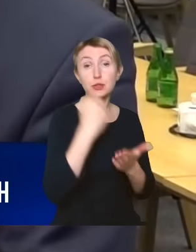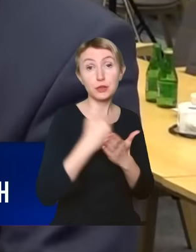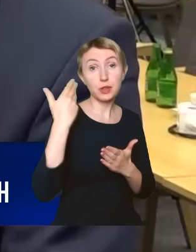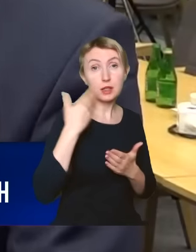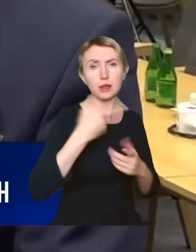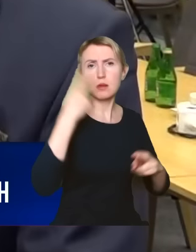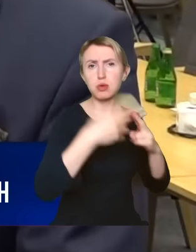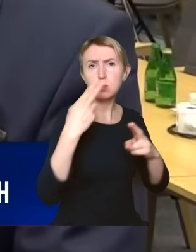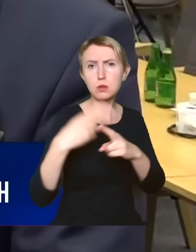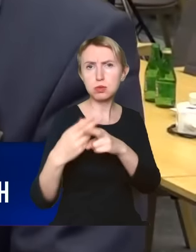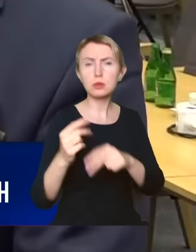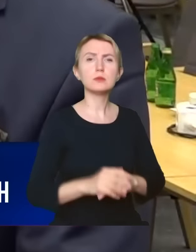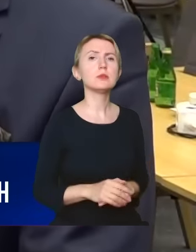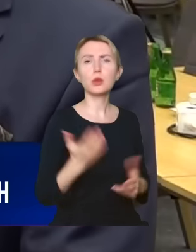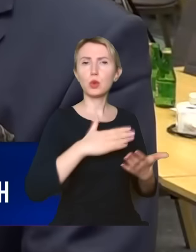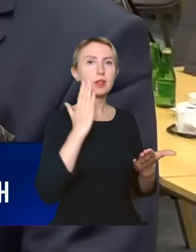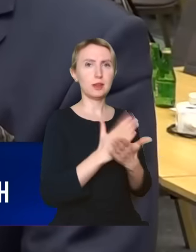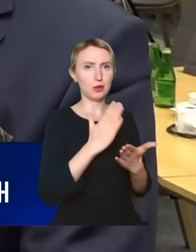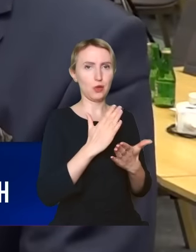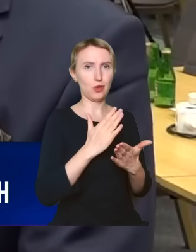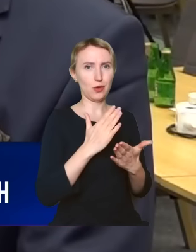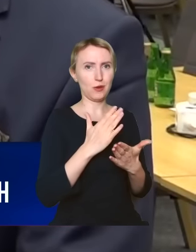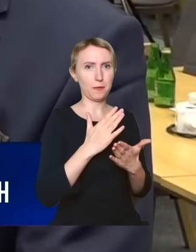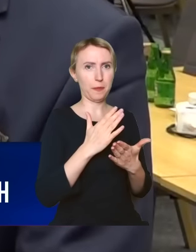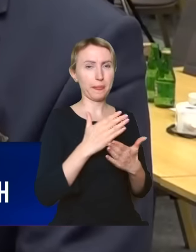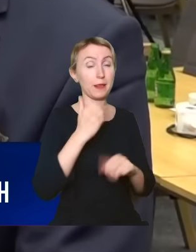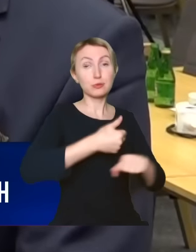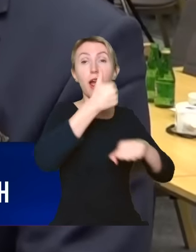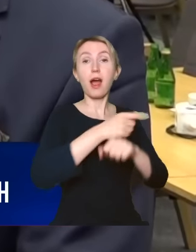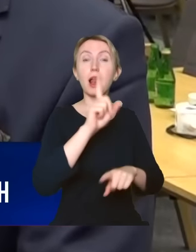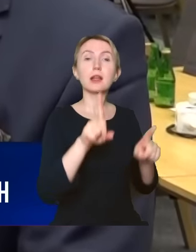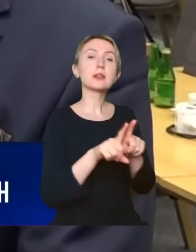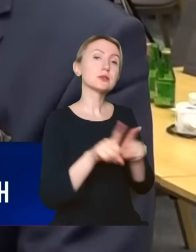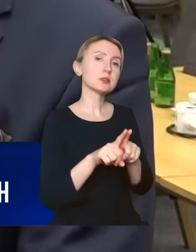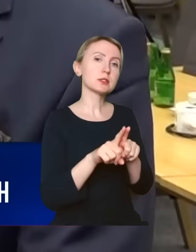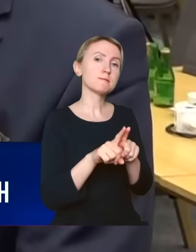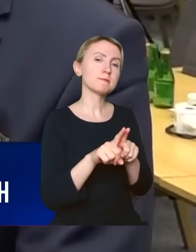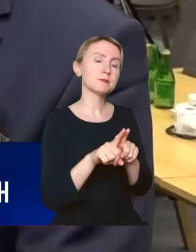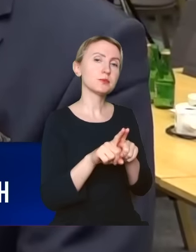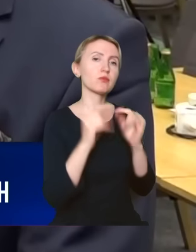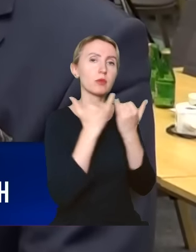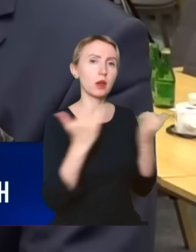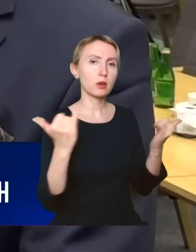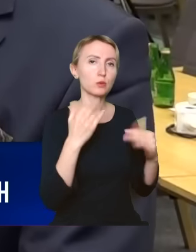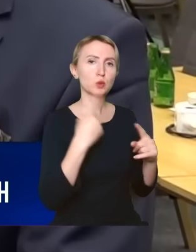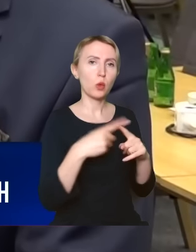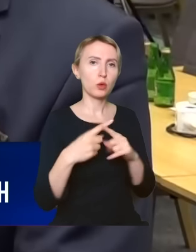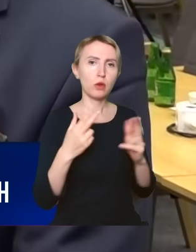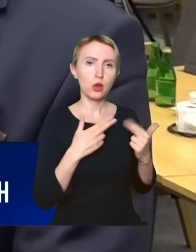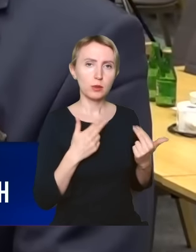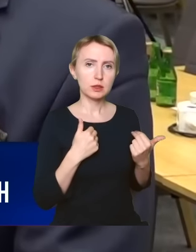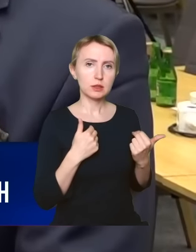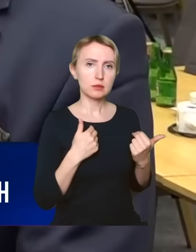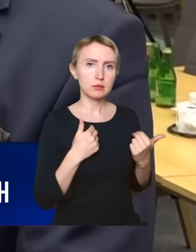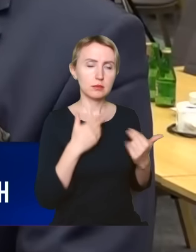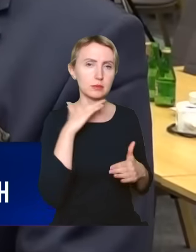mu i to nie tylko ze strony przewodniczącego, także też ze strony innych członków komisji.